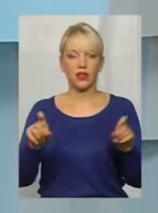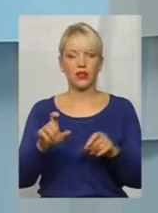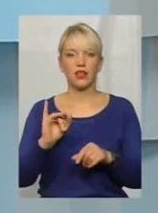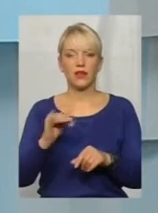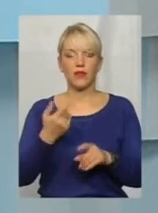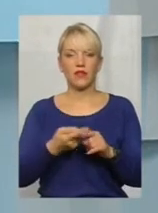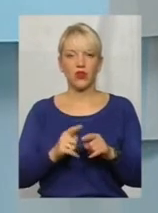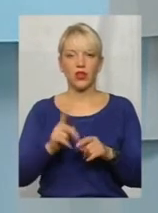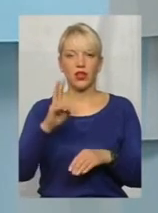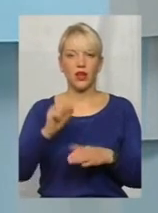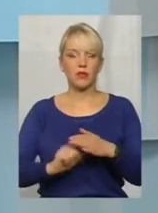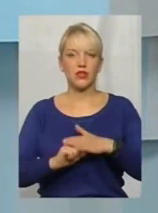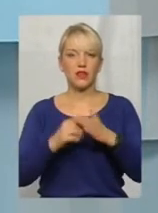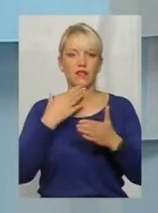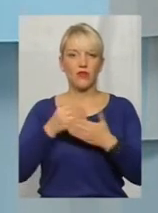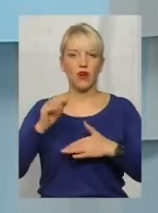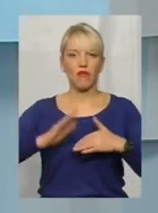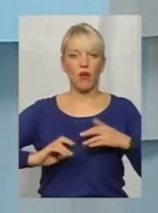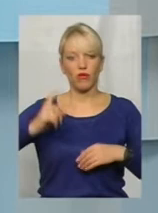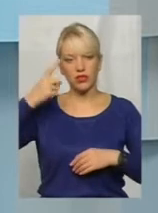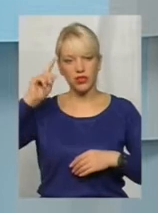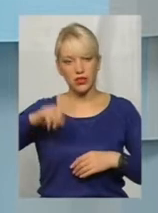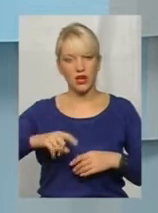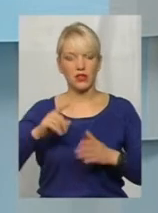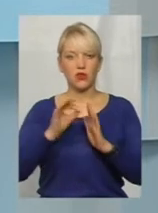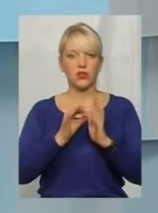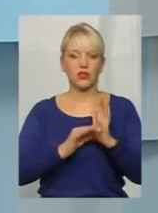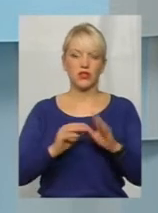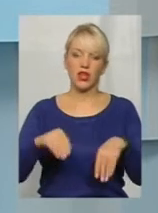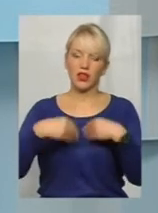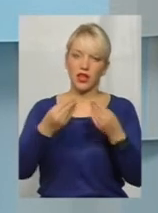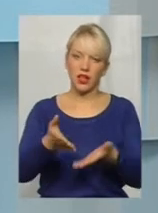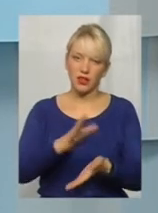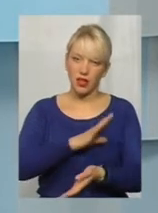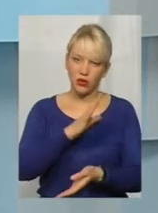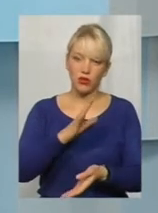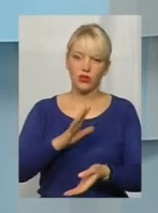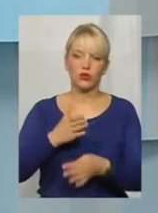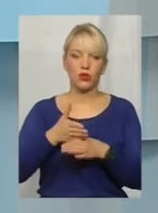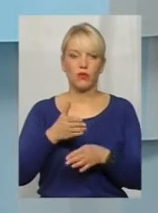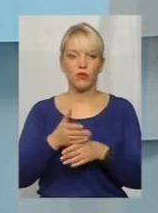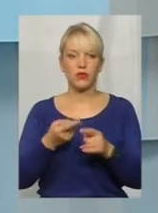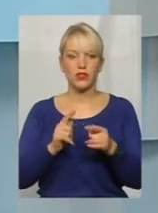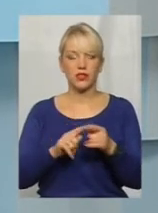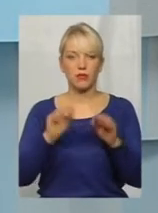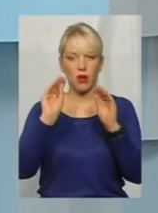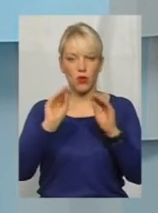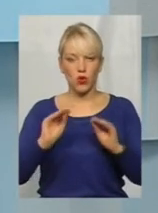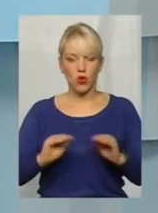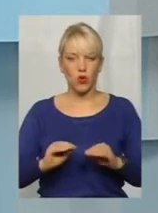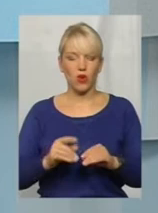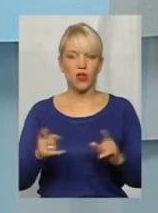на підставі своїх фахових знань, вони оцінюють надану допомогу з тими клінічними протоколами,